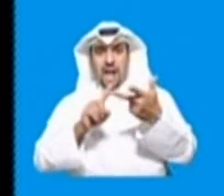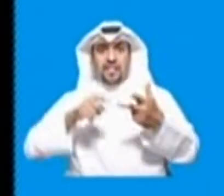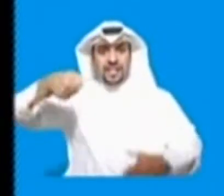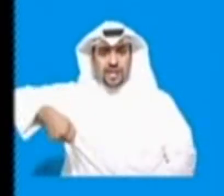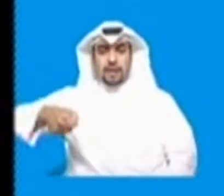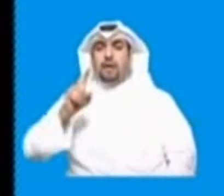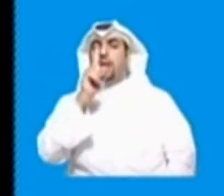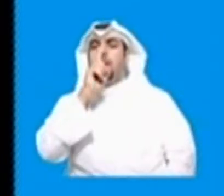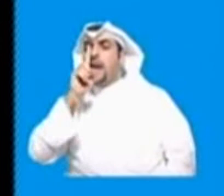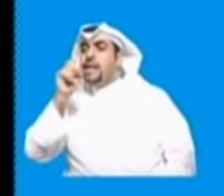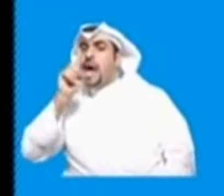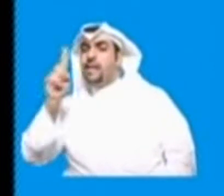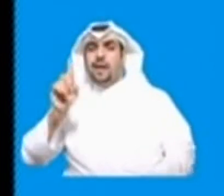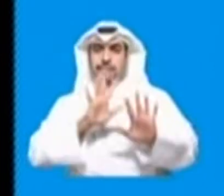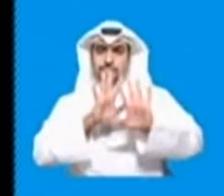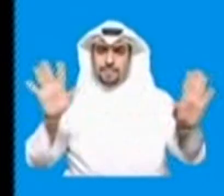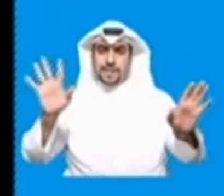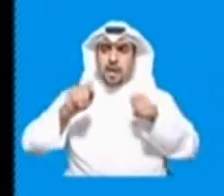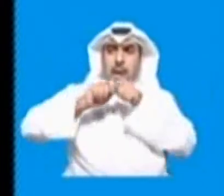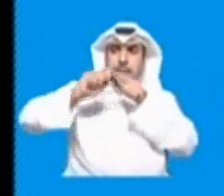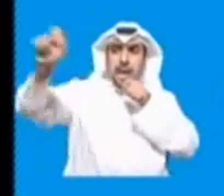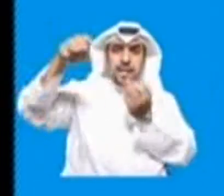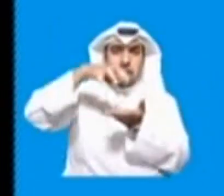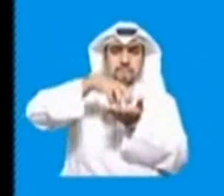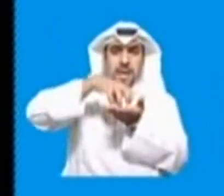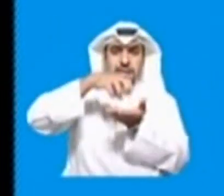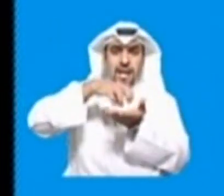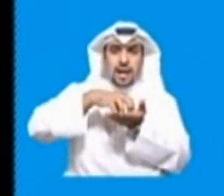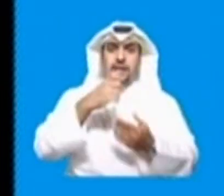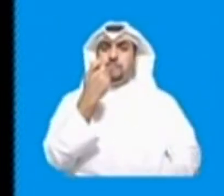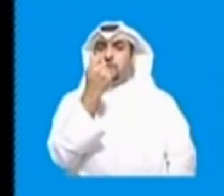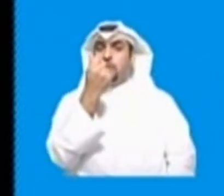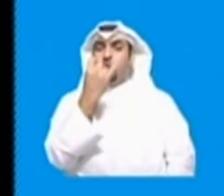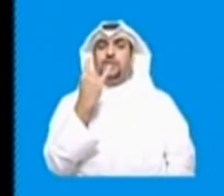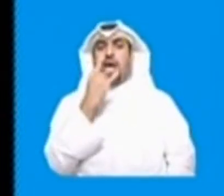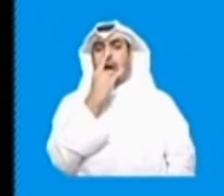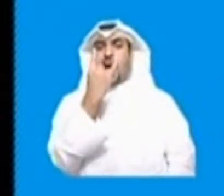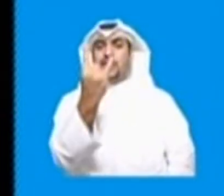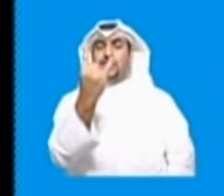المناطق البعيدة مثل الأحمدي والجهراء والوفرة والفاحيل فتبلغ